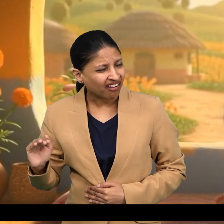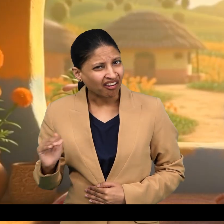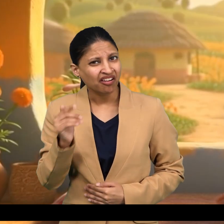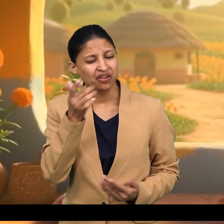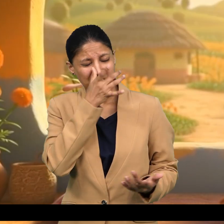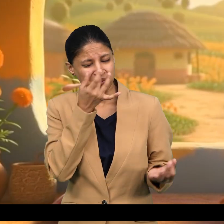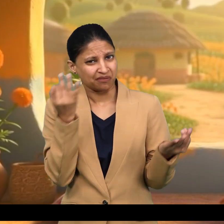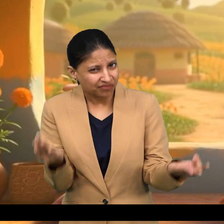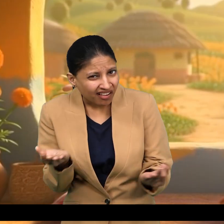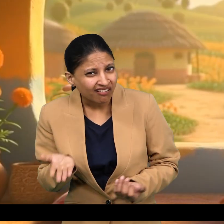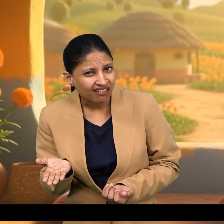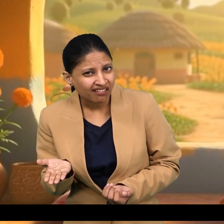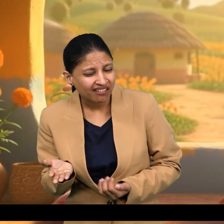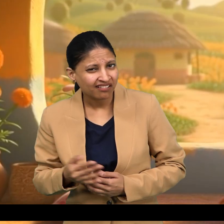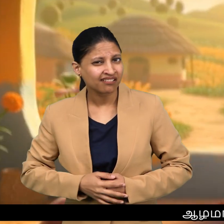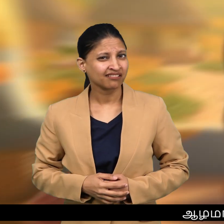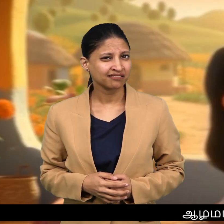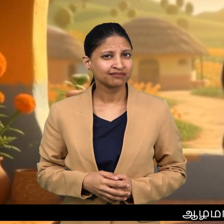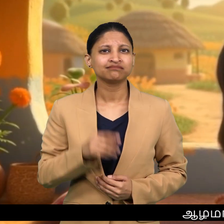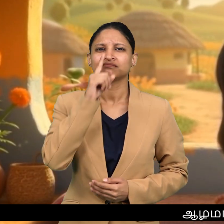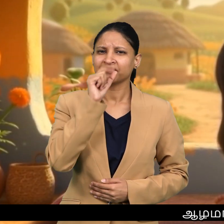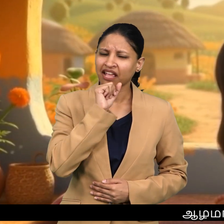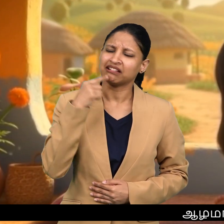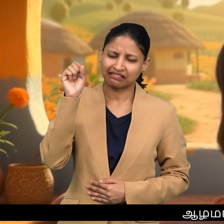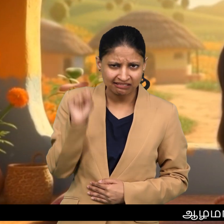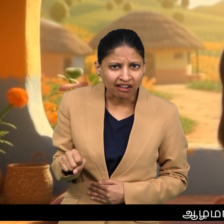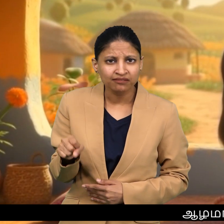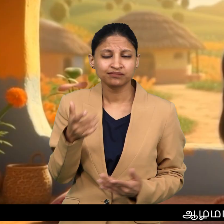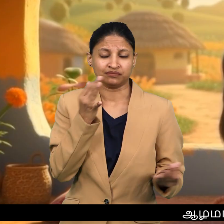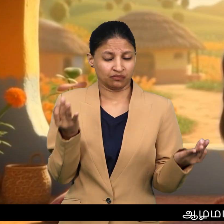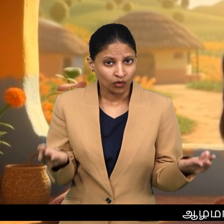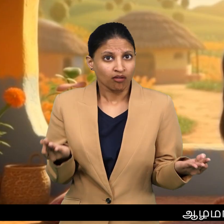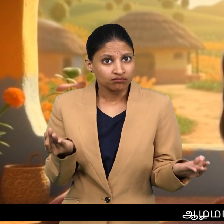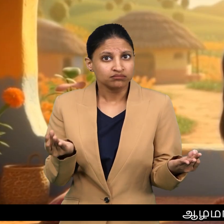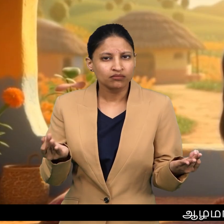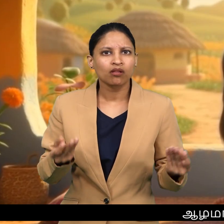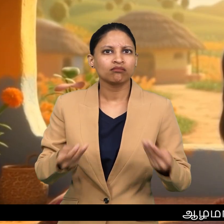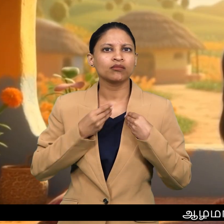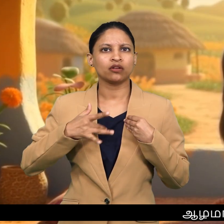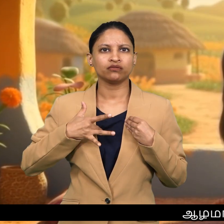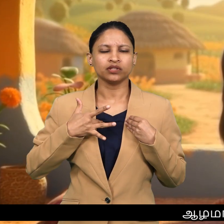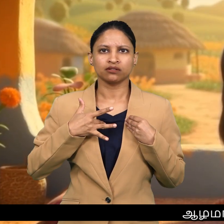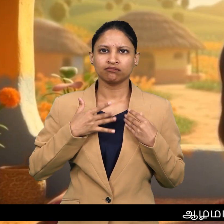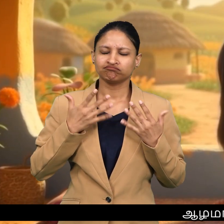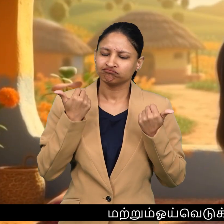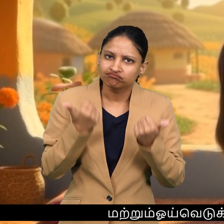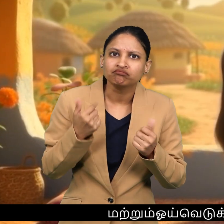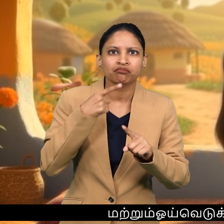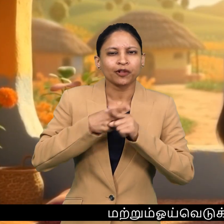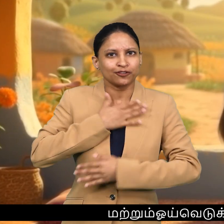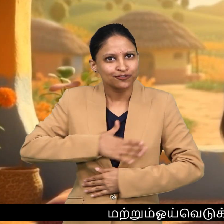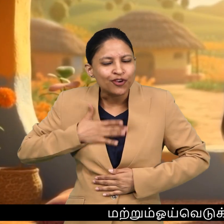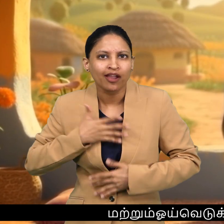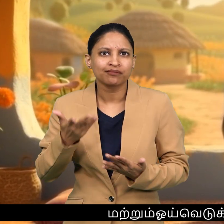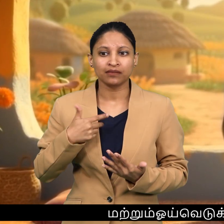யோகாவா? ஆமாம். இது உன் உடலை சுலபமாக நகர்த்த, ஆழமாக மூச்சு எடுக்க